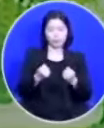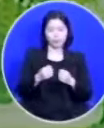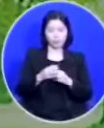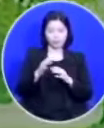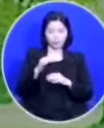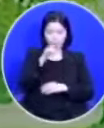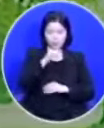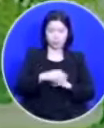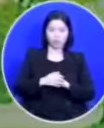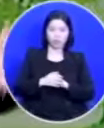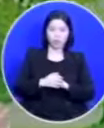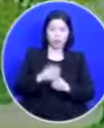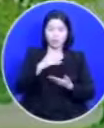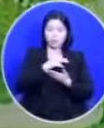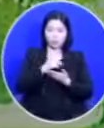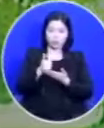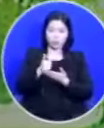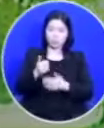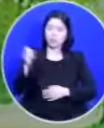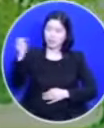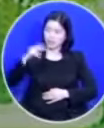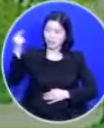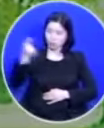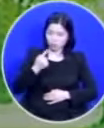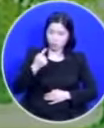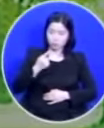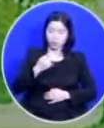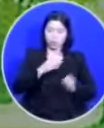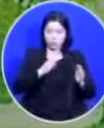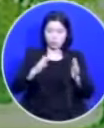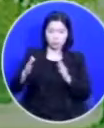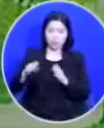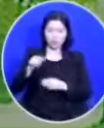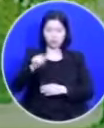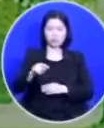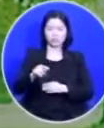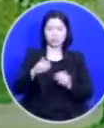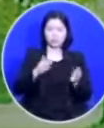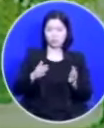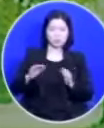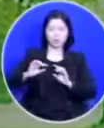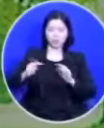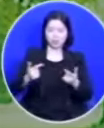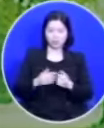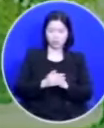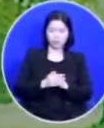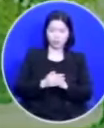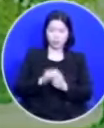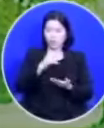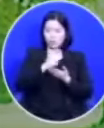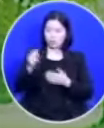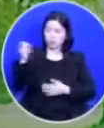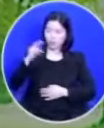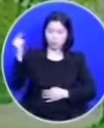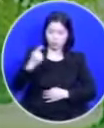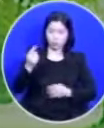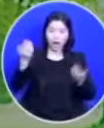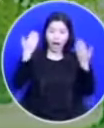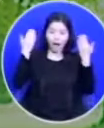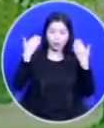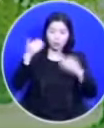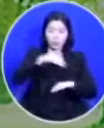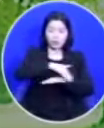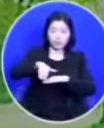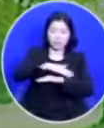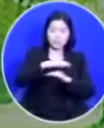주님의 재림을 맞이하는 걸 그렇게 하는게 아니기 때문입니다 주님의 재림은 학교 다니는 사람은 학교 다니다가